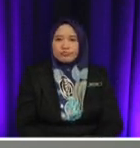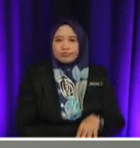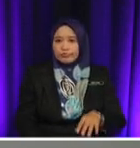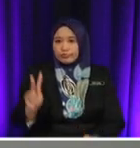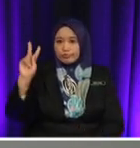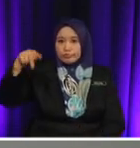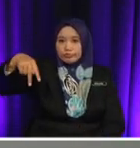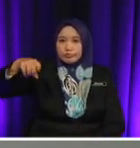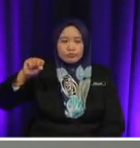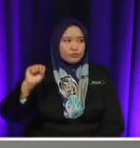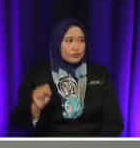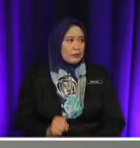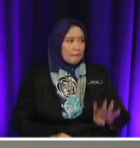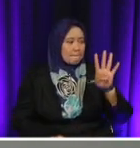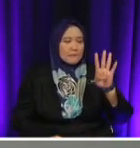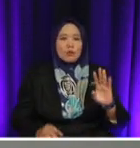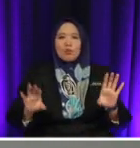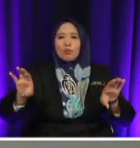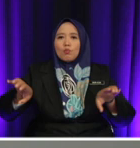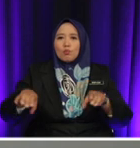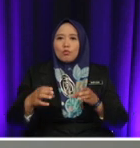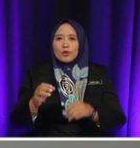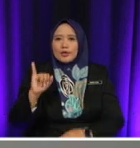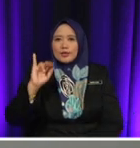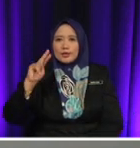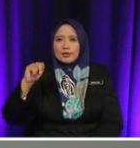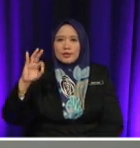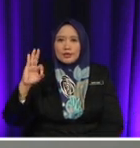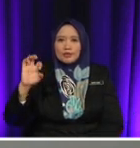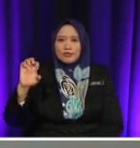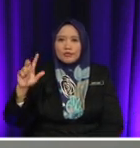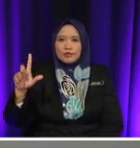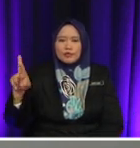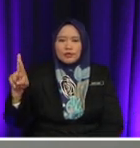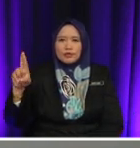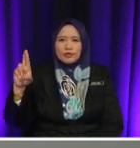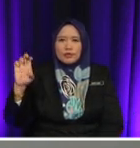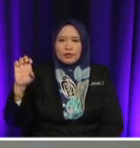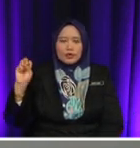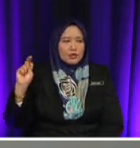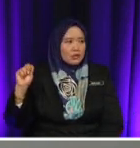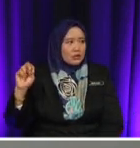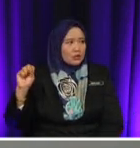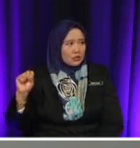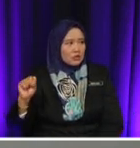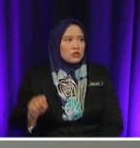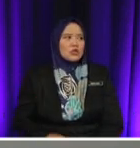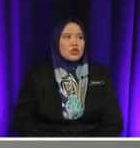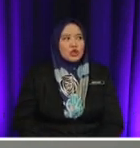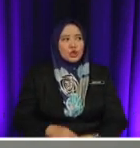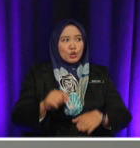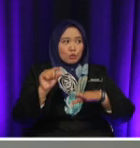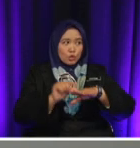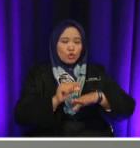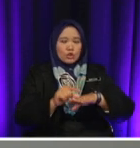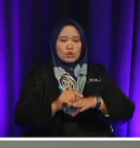sebab daripada pemerhatian iaitu kita Kumpulkan data dan pengalaman yang lalu daripada kesimpulan tadi untuk menerangkan sesuatu